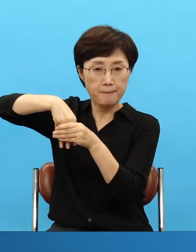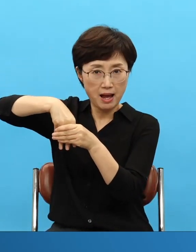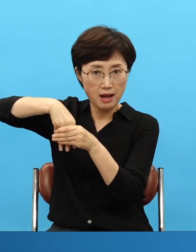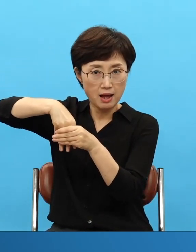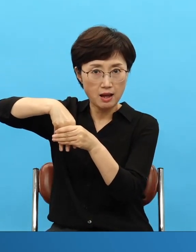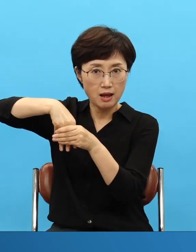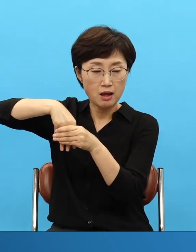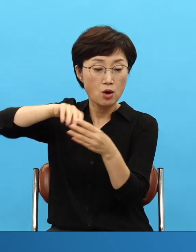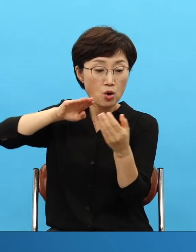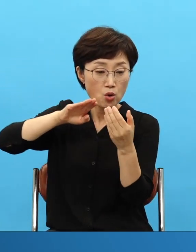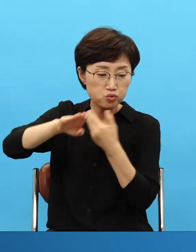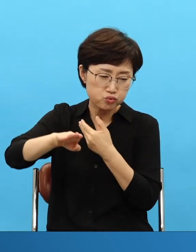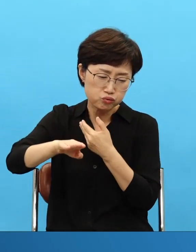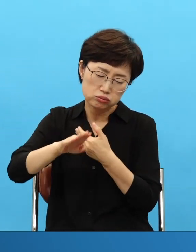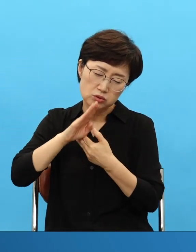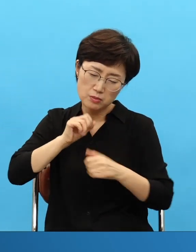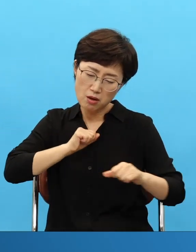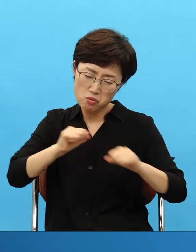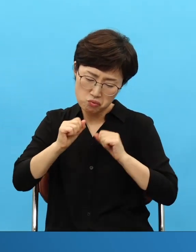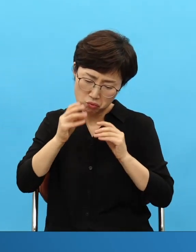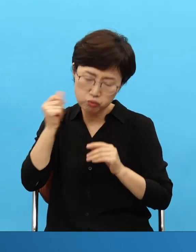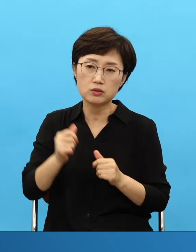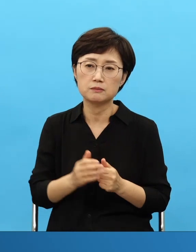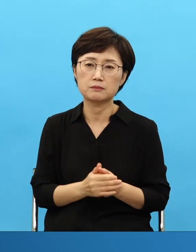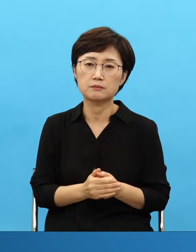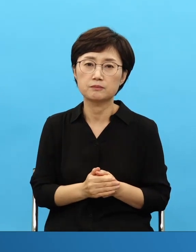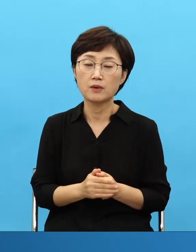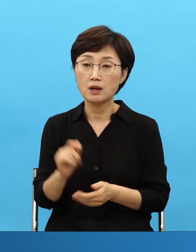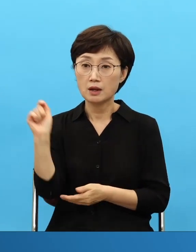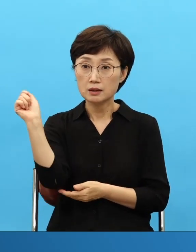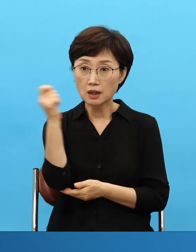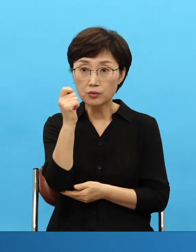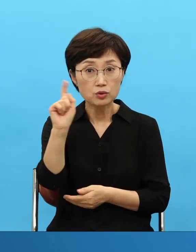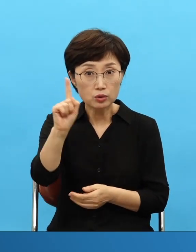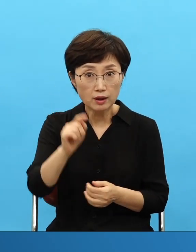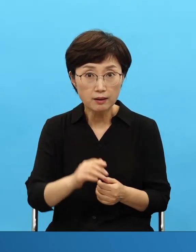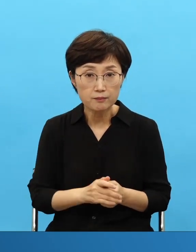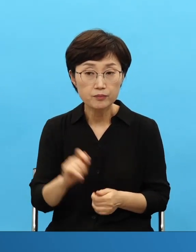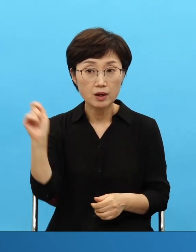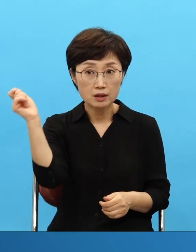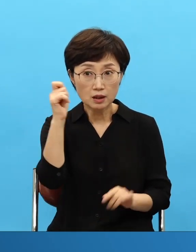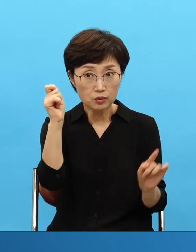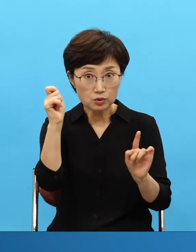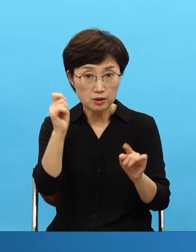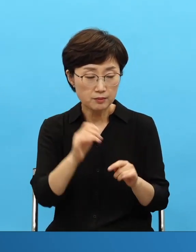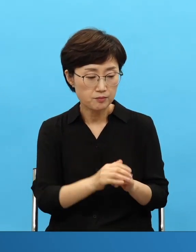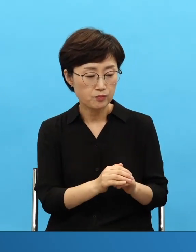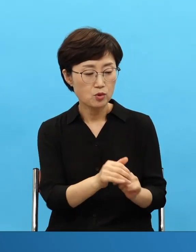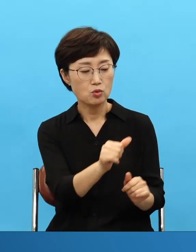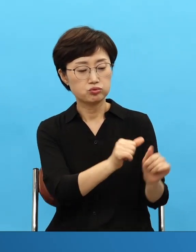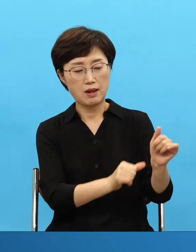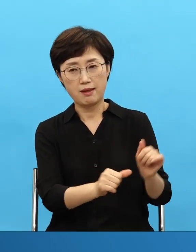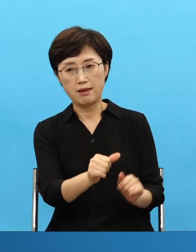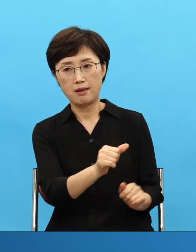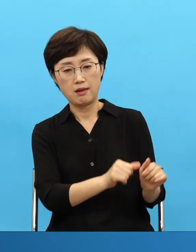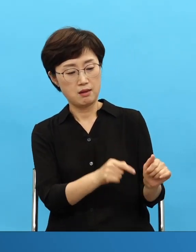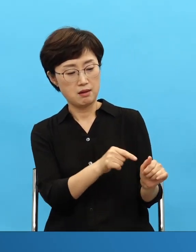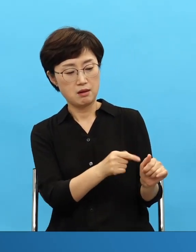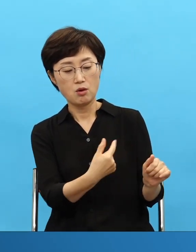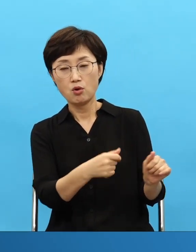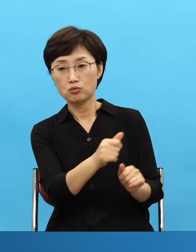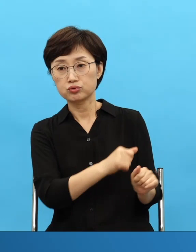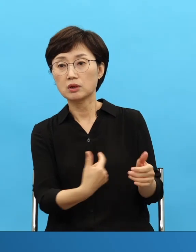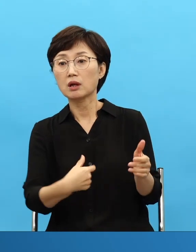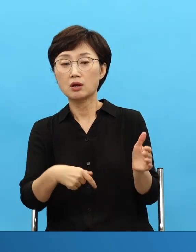일어납니다. And still the works arose. 다윗은 그 정도가 아닙니다. And it went beyond that for David. 후대를 위해서요